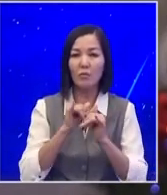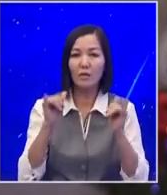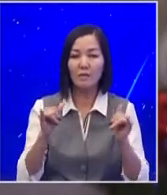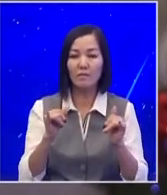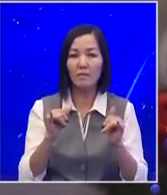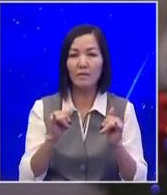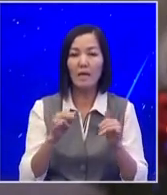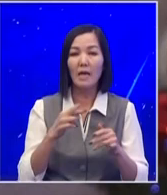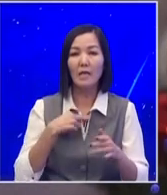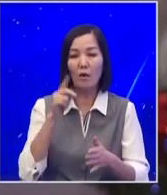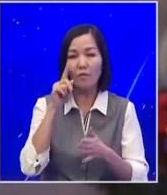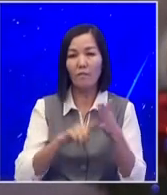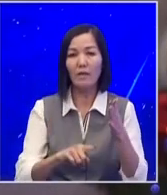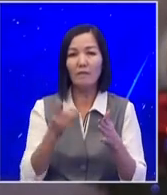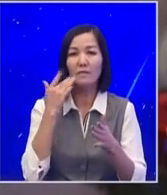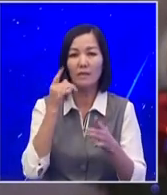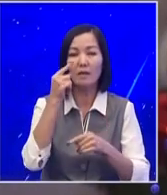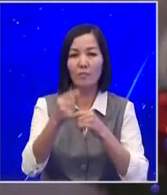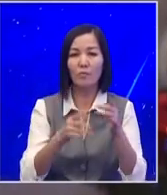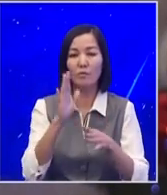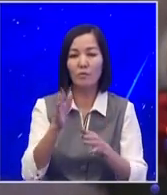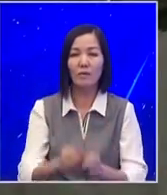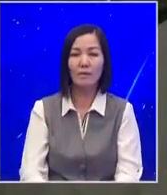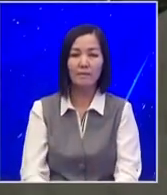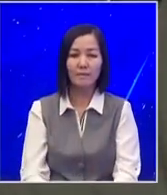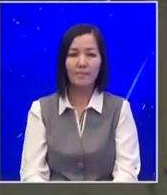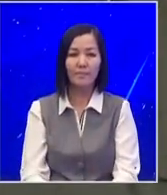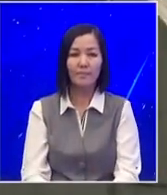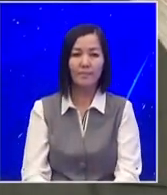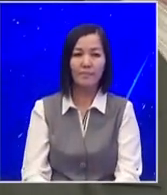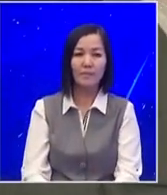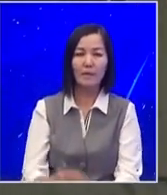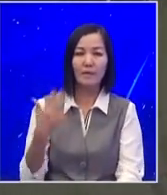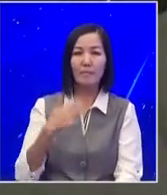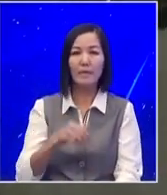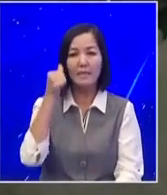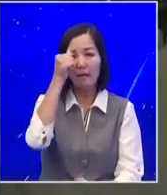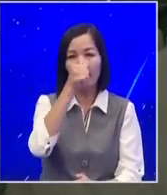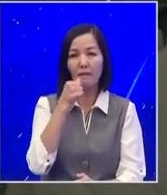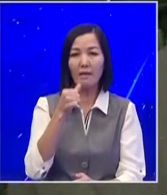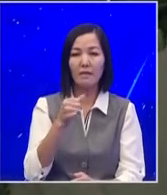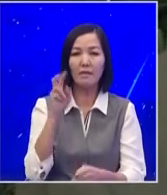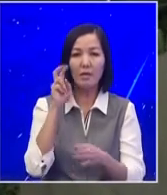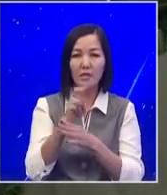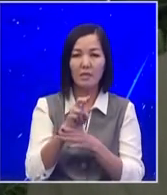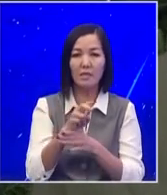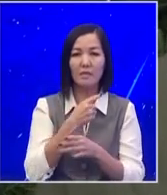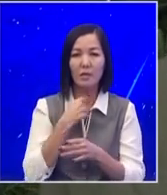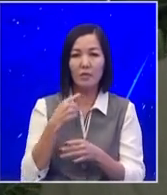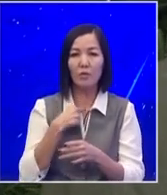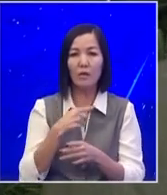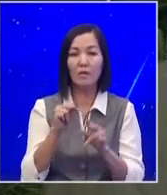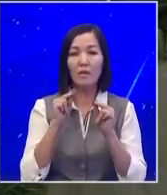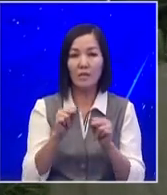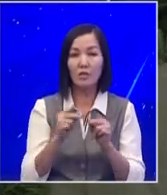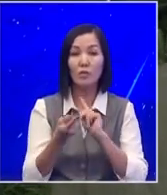развивается. И я уверен, так будет и в последующие годы. Я вот уже 50 лет здесь живу, в Талдыкургане. Конечно,